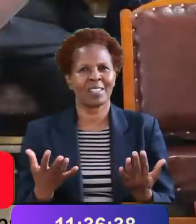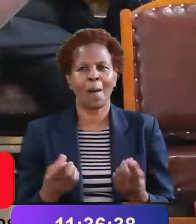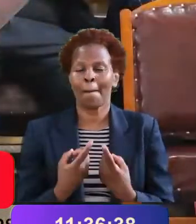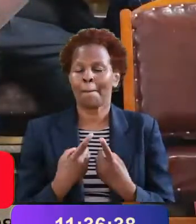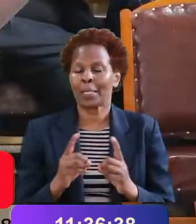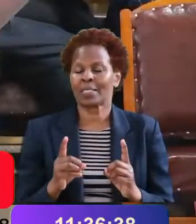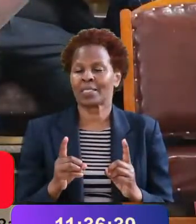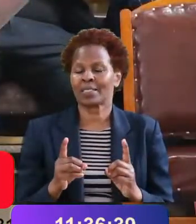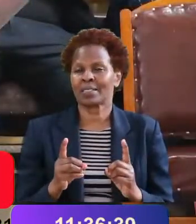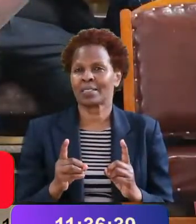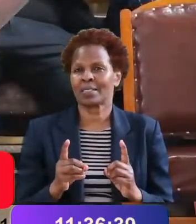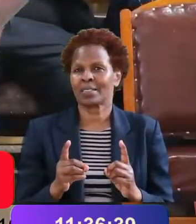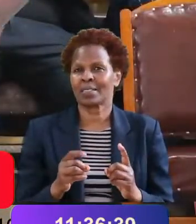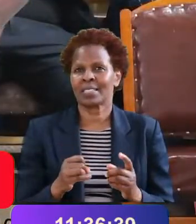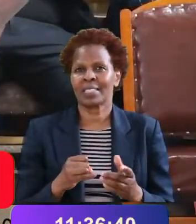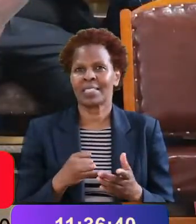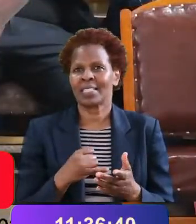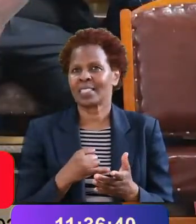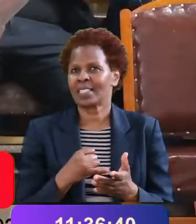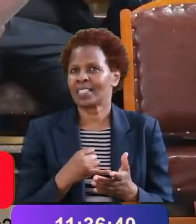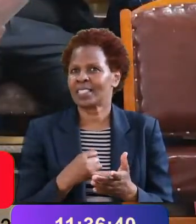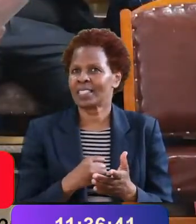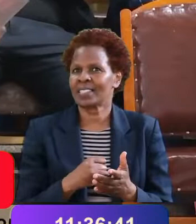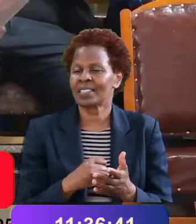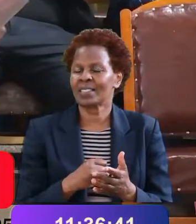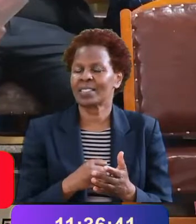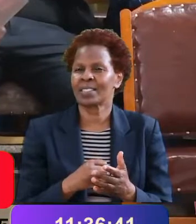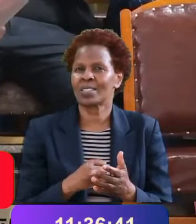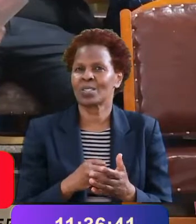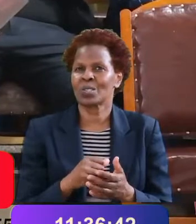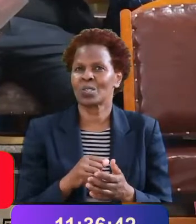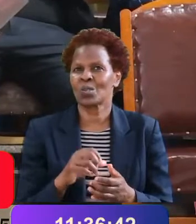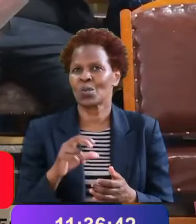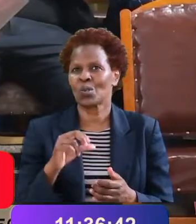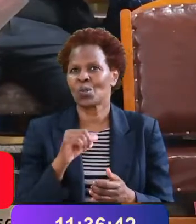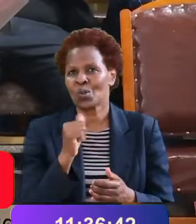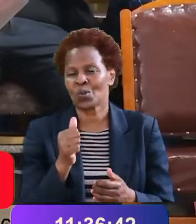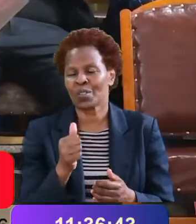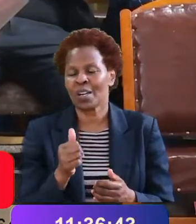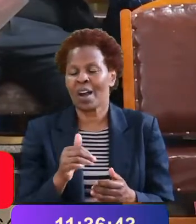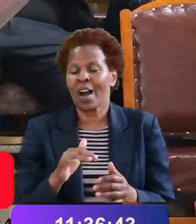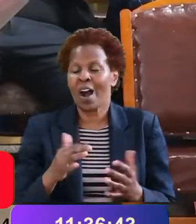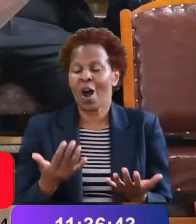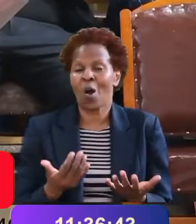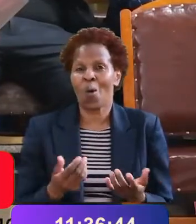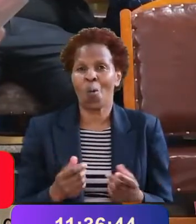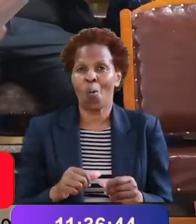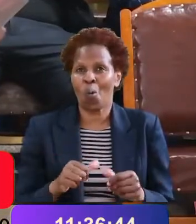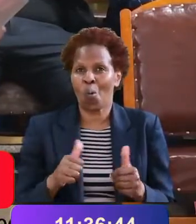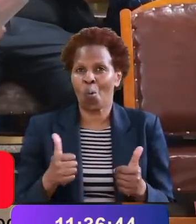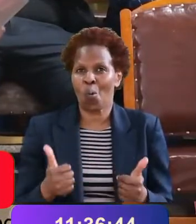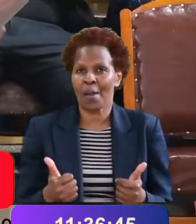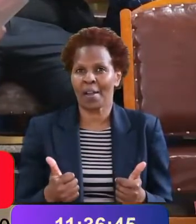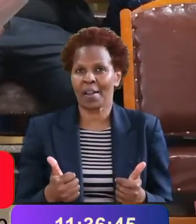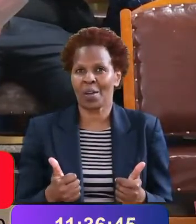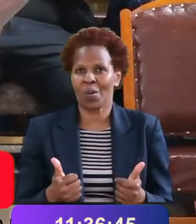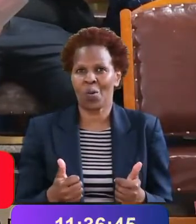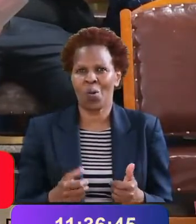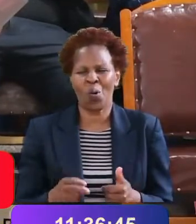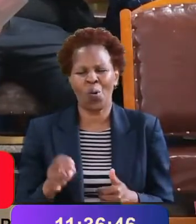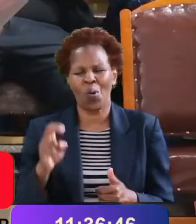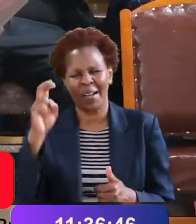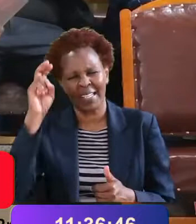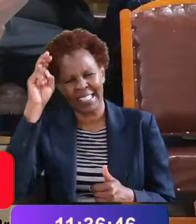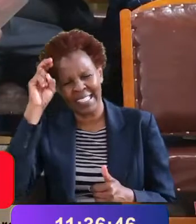Lakini it doesn't matter how well, how academically it